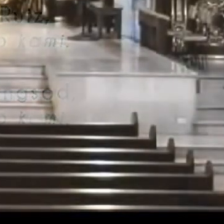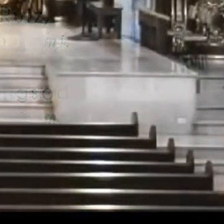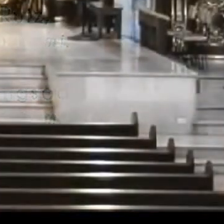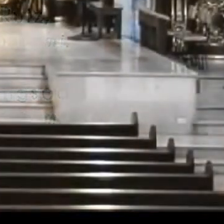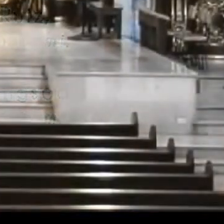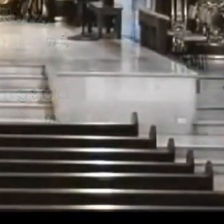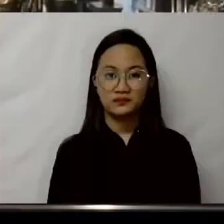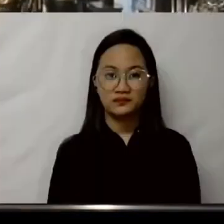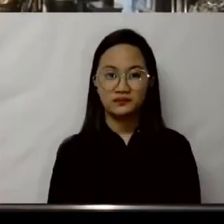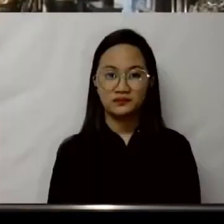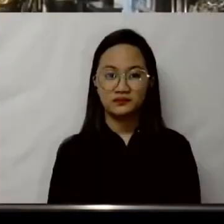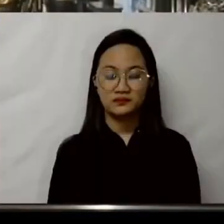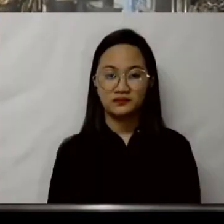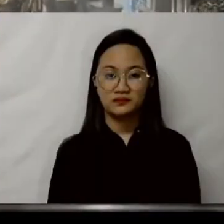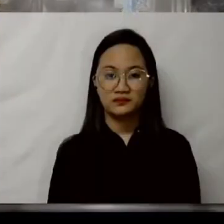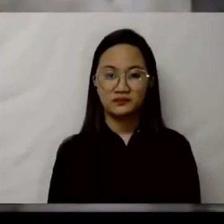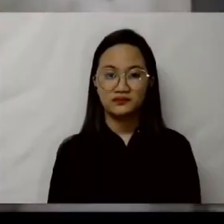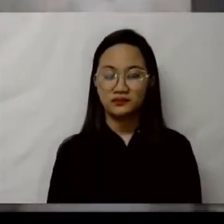Manalangin tayo.